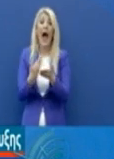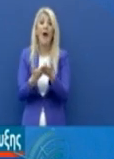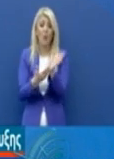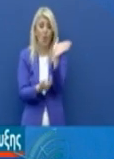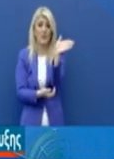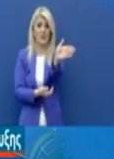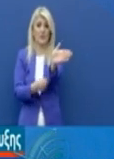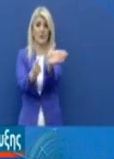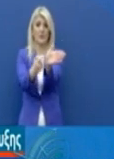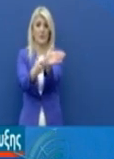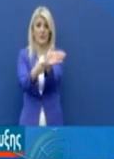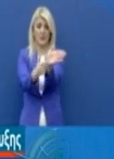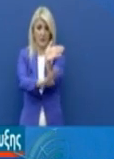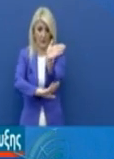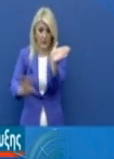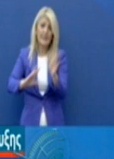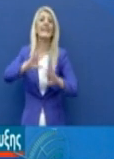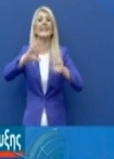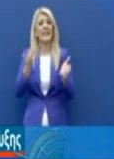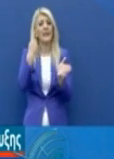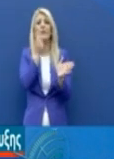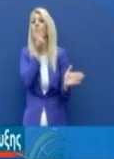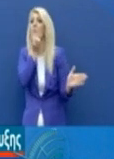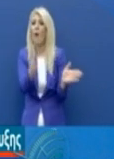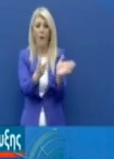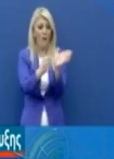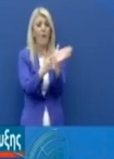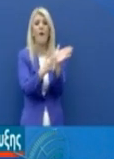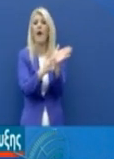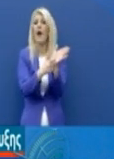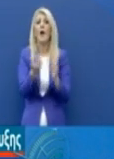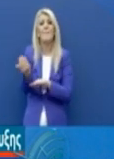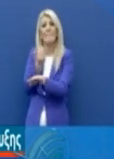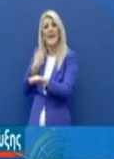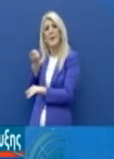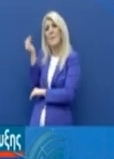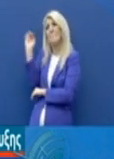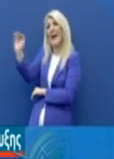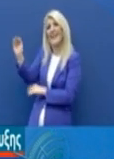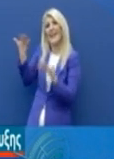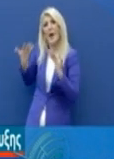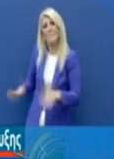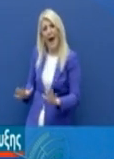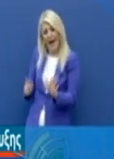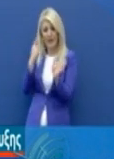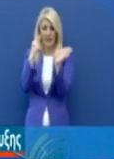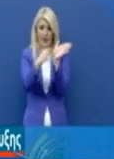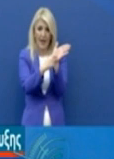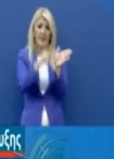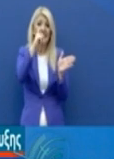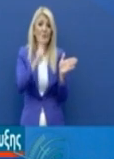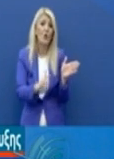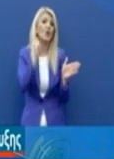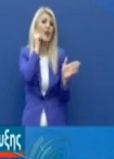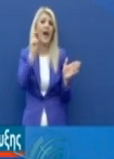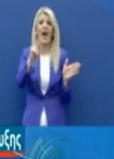την επιχείρηση που θα αναφέρει την επωνυμία της επιχείρησης στο αφημί της, την επωνυμία του πελάτου και την ακριβή